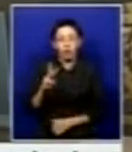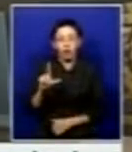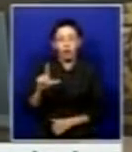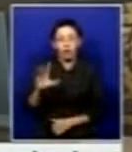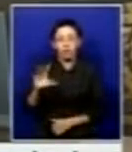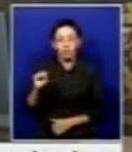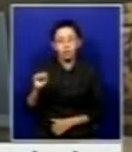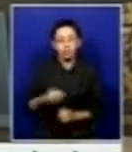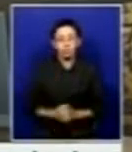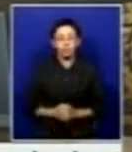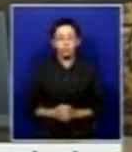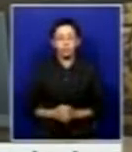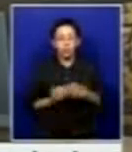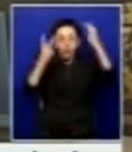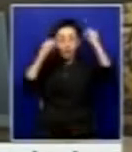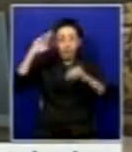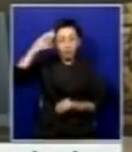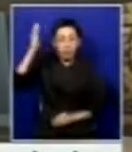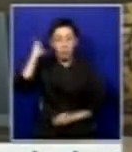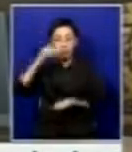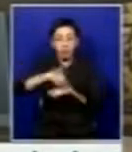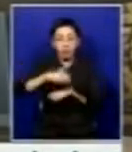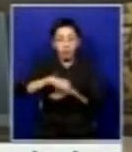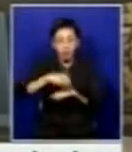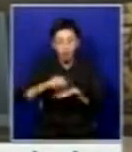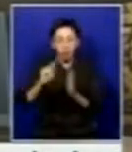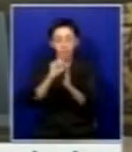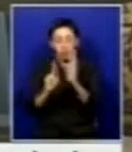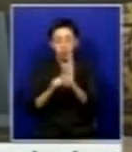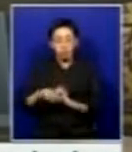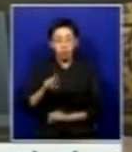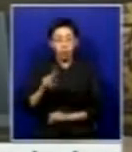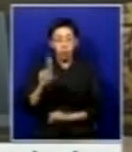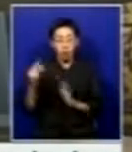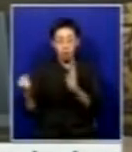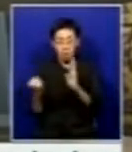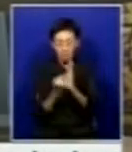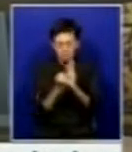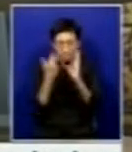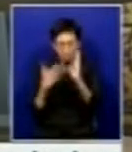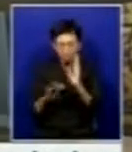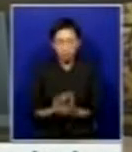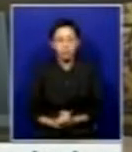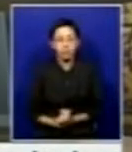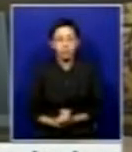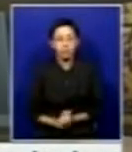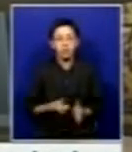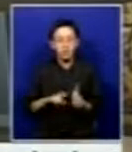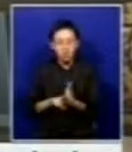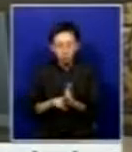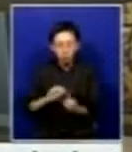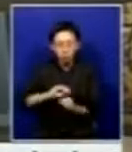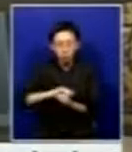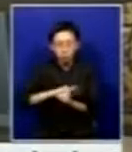รัฐมนตรีได้แถลงต่อสภาในการตราพระราชโองฉบับนี้นะครับบอกว่าเป็นการระบาดของเชื้อโ